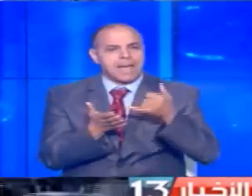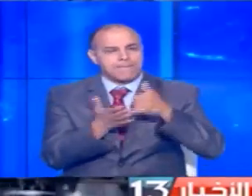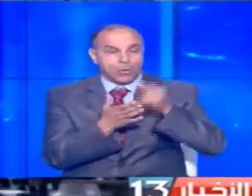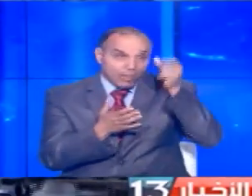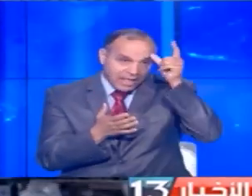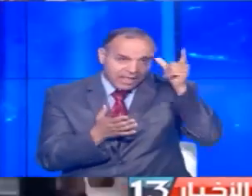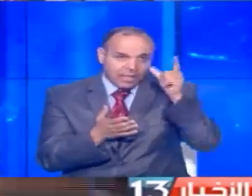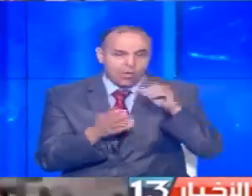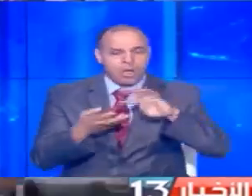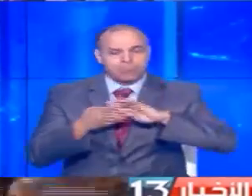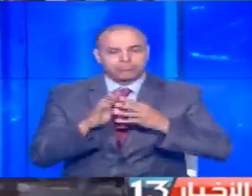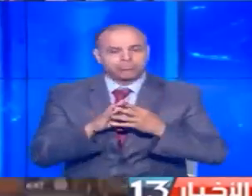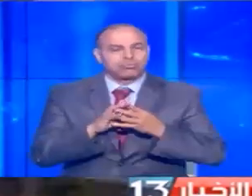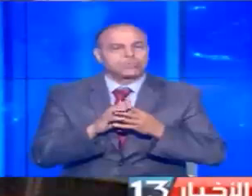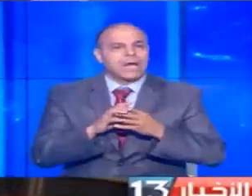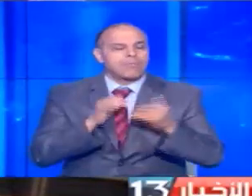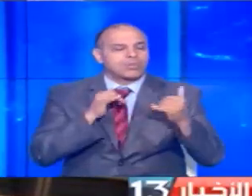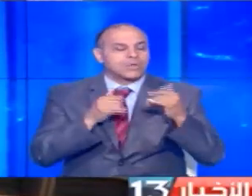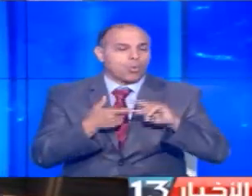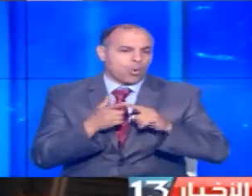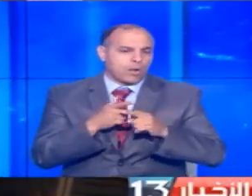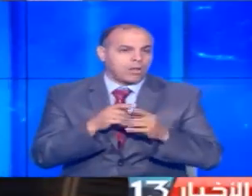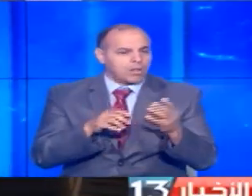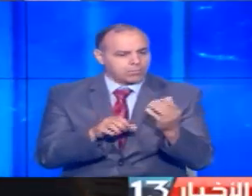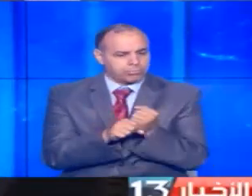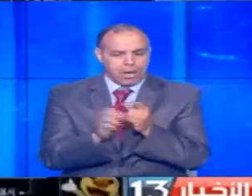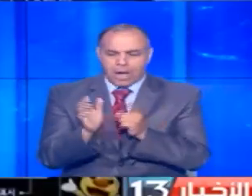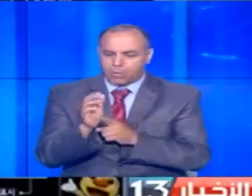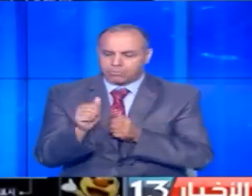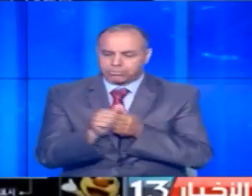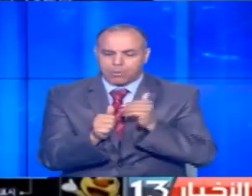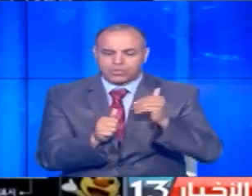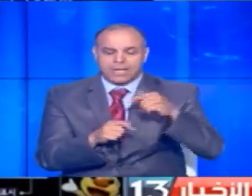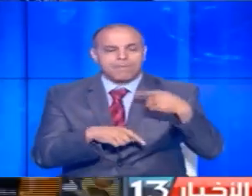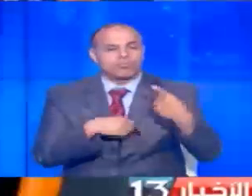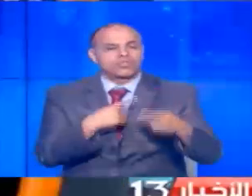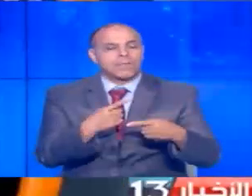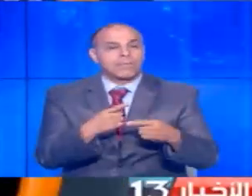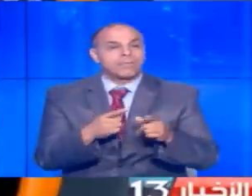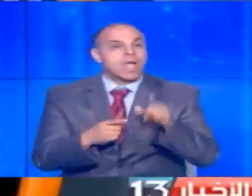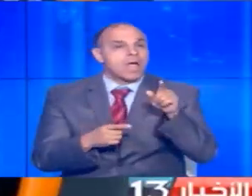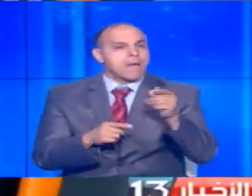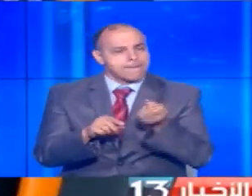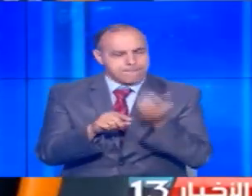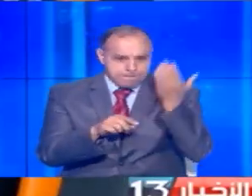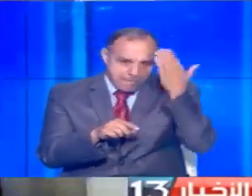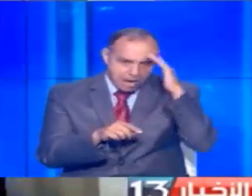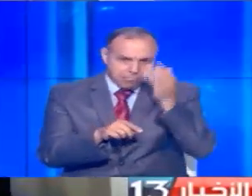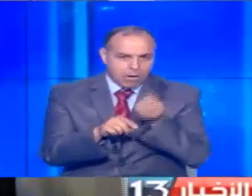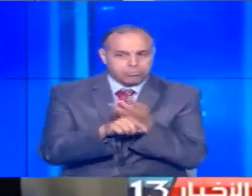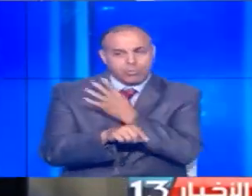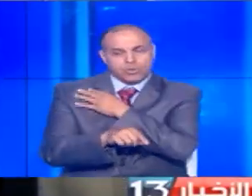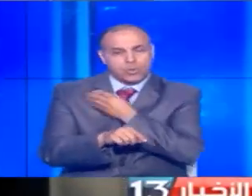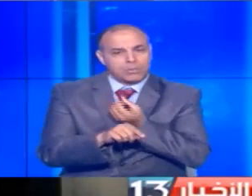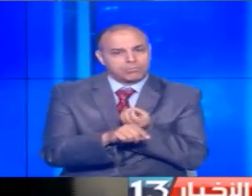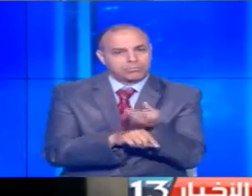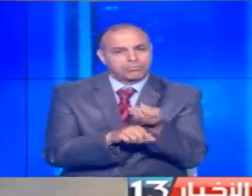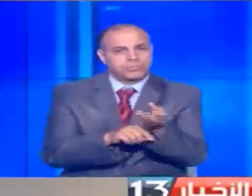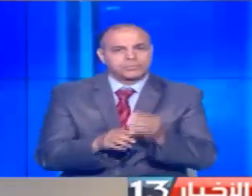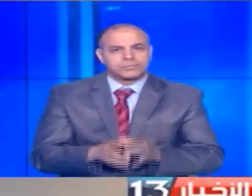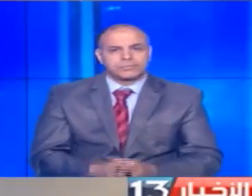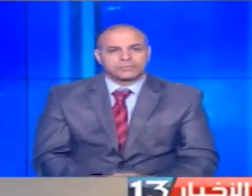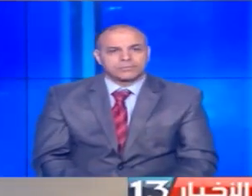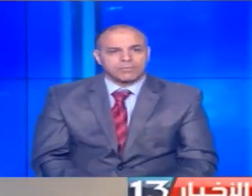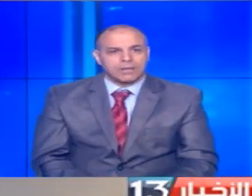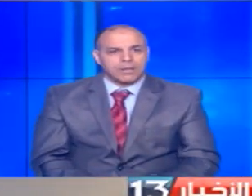ذكية وشبكات للمواصلات تحقق شروط التنمية المستدامة ونقل المعرفة للكوادر التونسية.